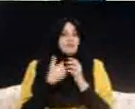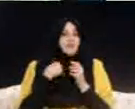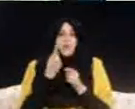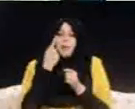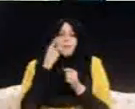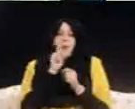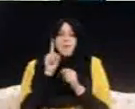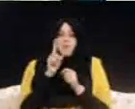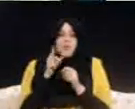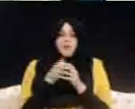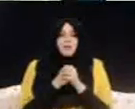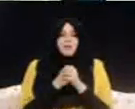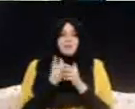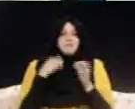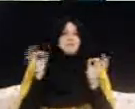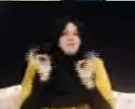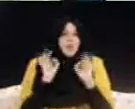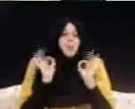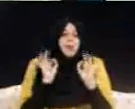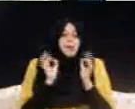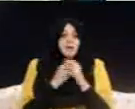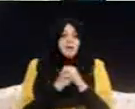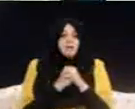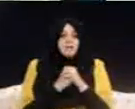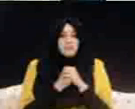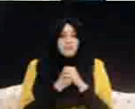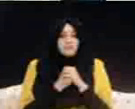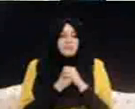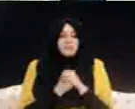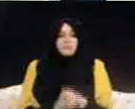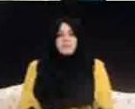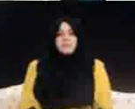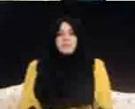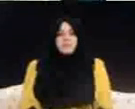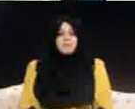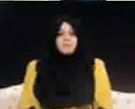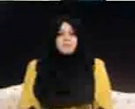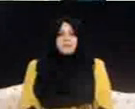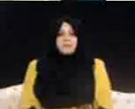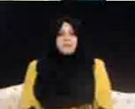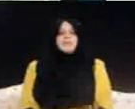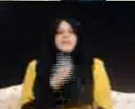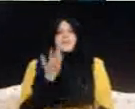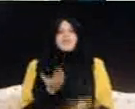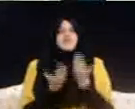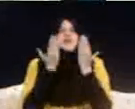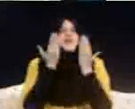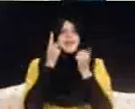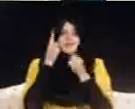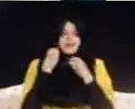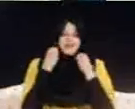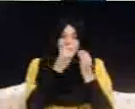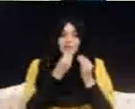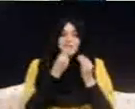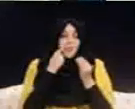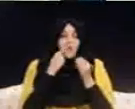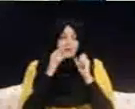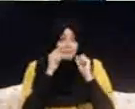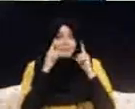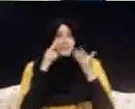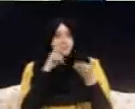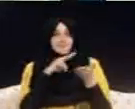ما حنايا حنا شغل ما عنديش. نعم. ربي يبلغك هذه الأمنية إن شاء الله وتعودي تقرأي القرآن الكريم. إن